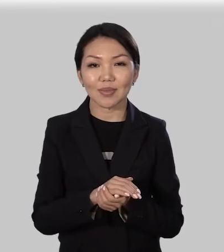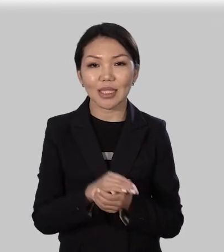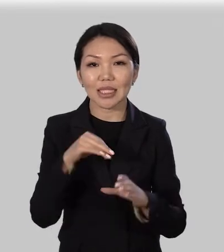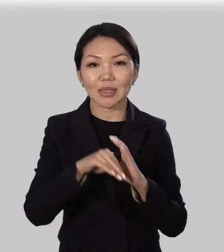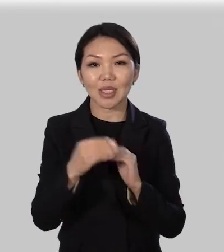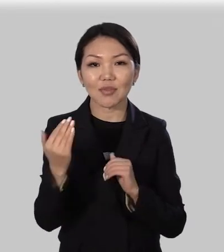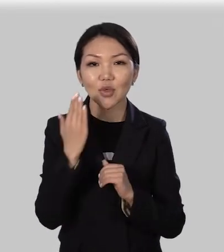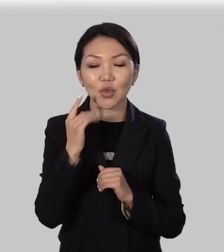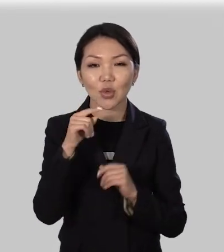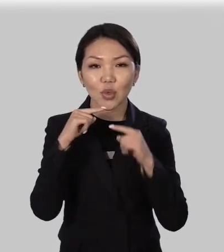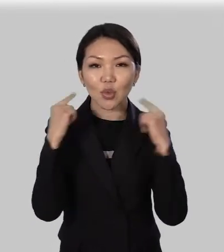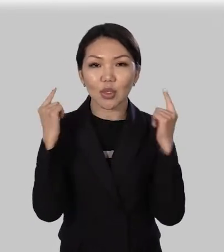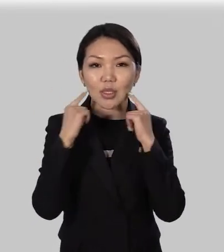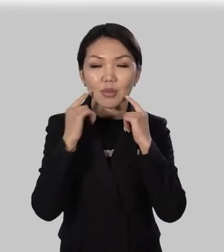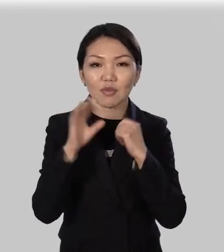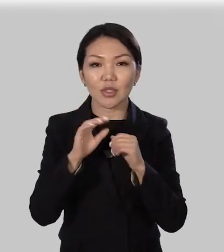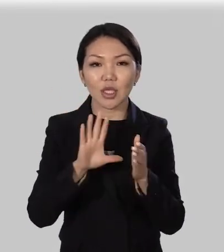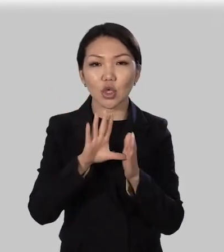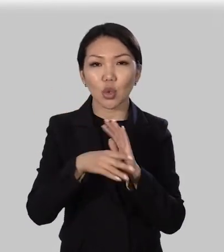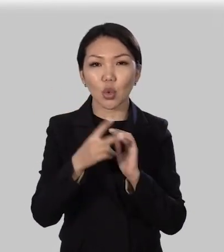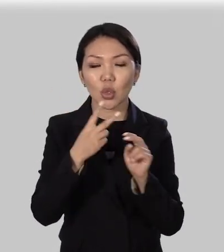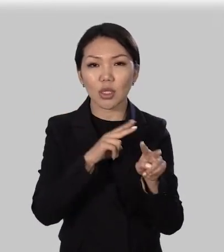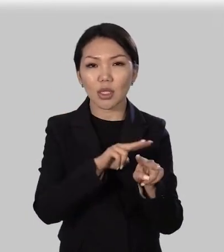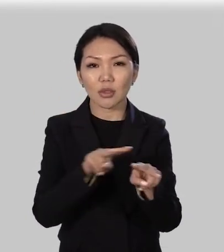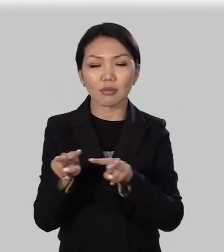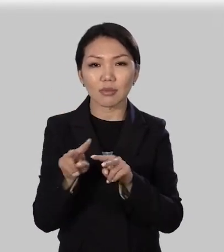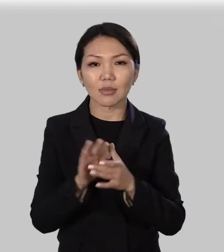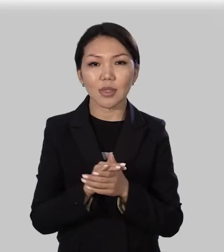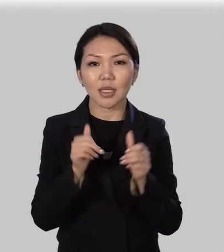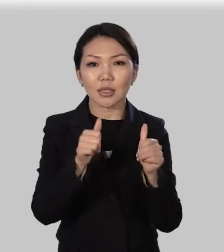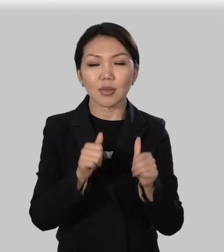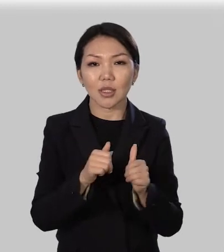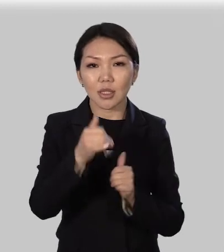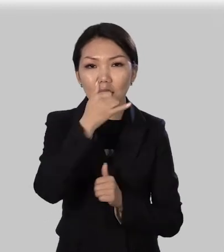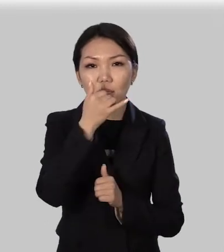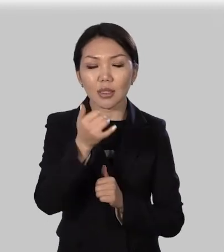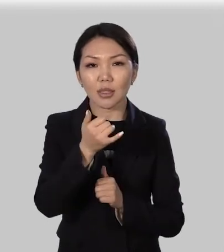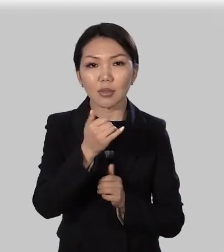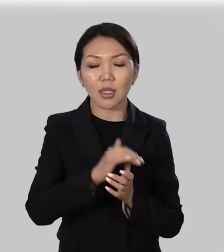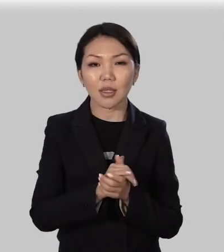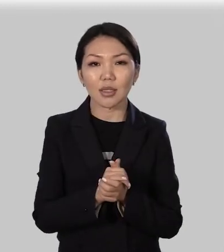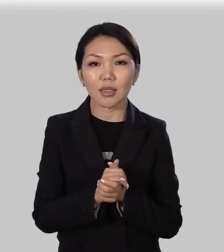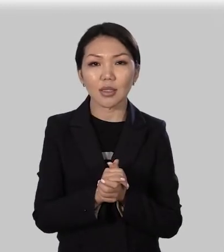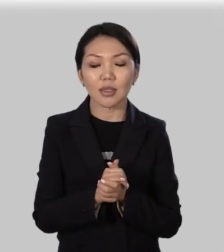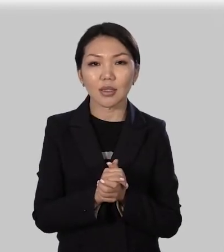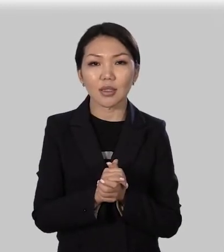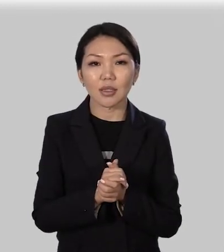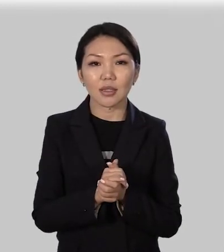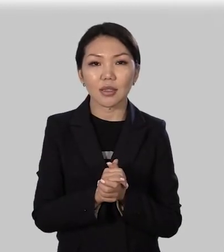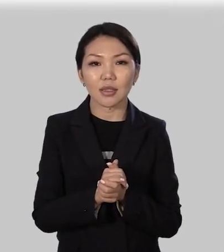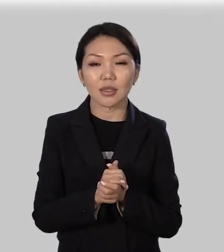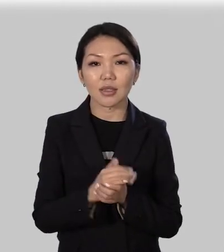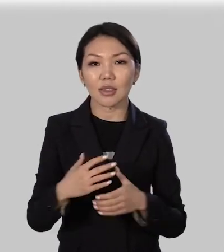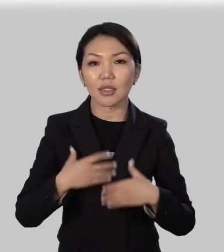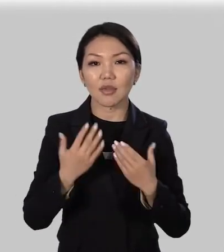улыбке». Все долго смотрели на портрет девушки и не могли отвести от него глаз, особенно когда художник